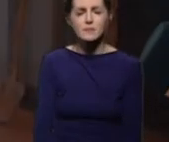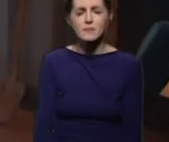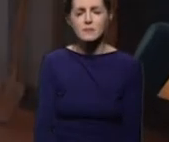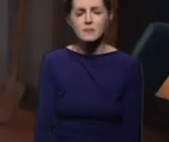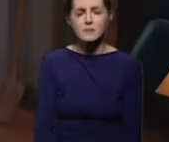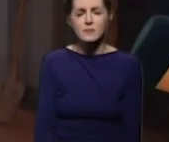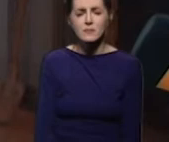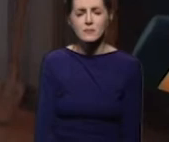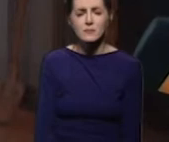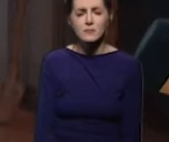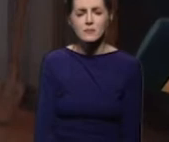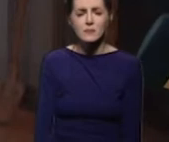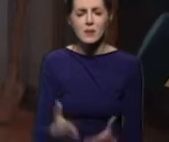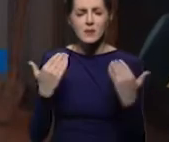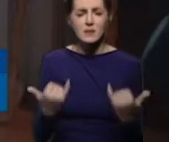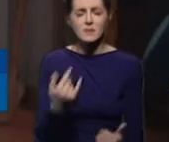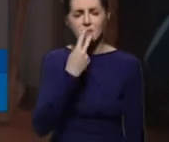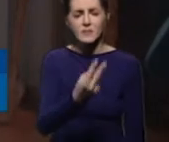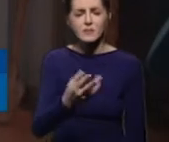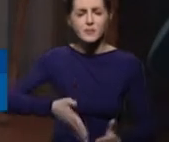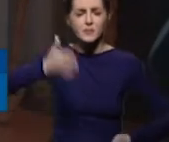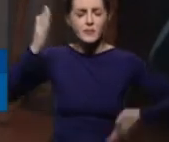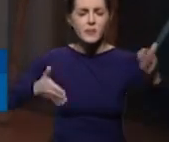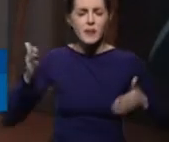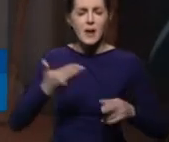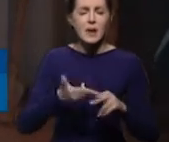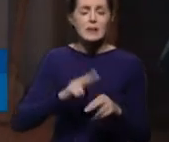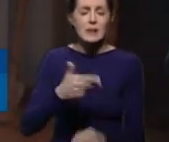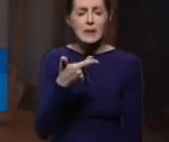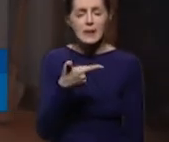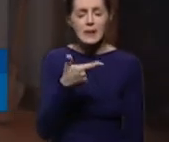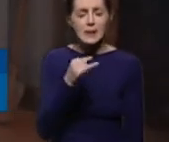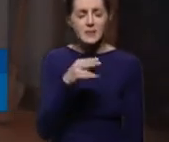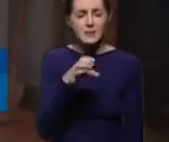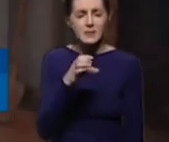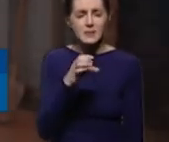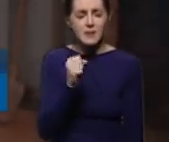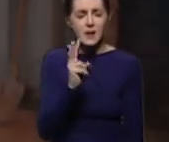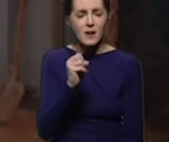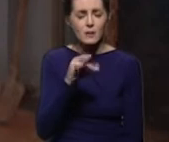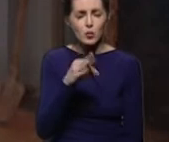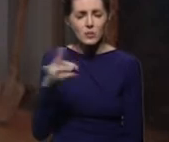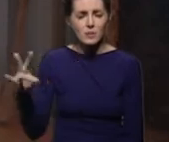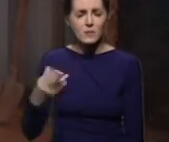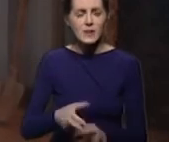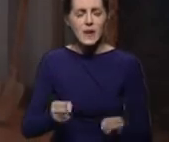ви можете побачити обшивку стін гіпсокартоном, ми приступили, забетонували